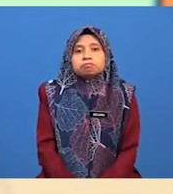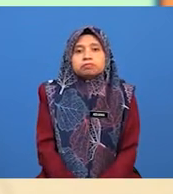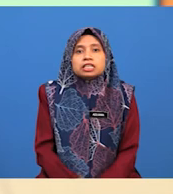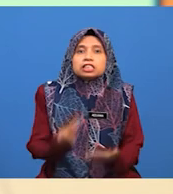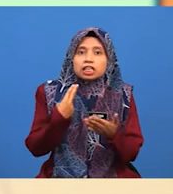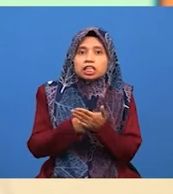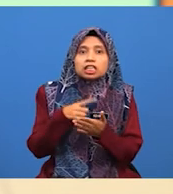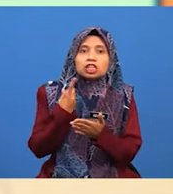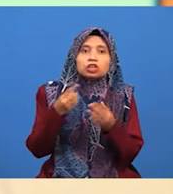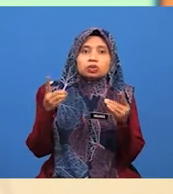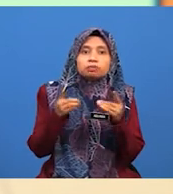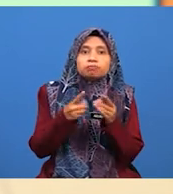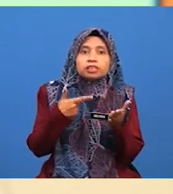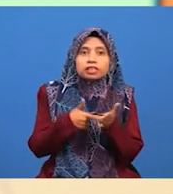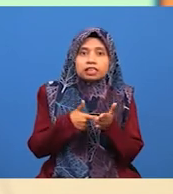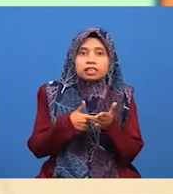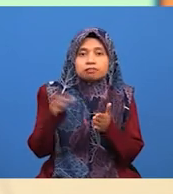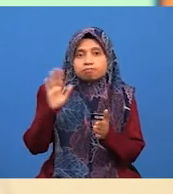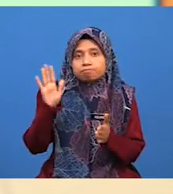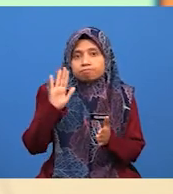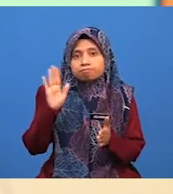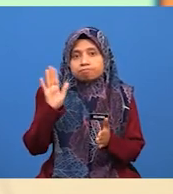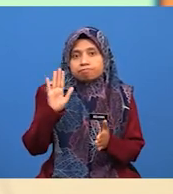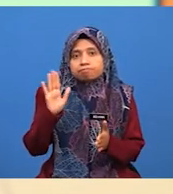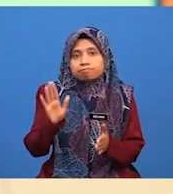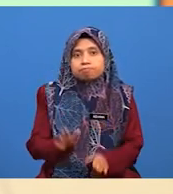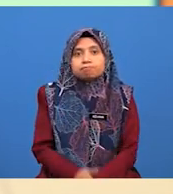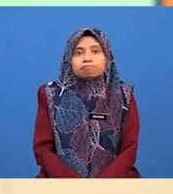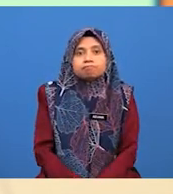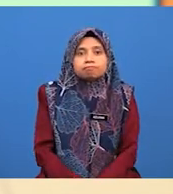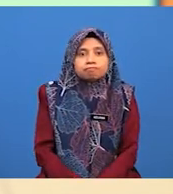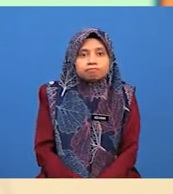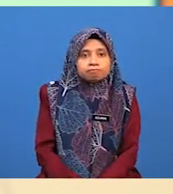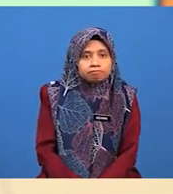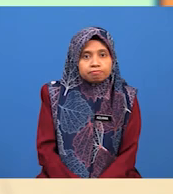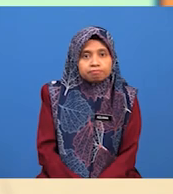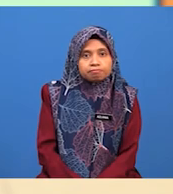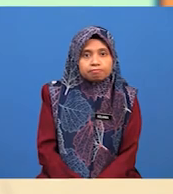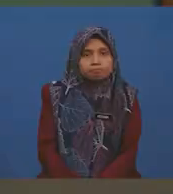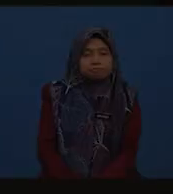Sehingga kita berjumpa lagi. Bye-bye.